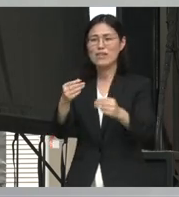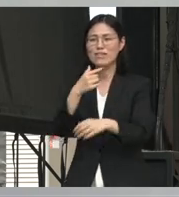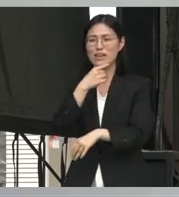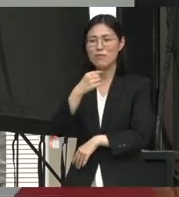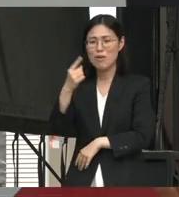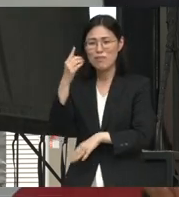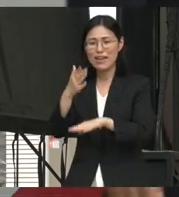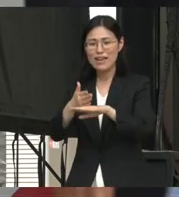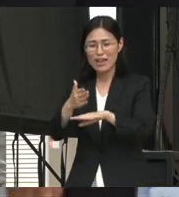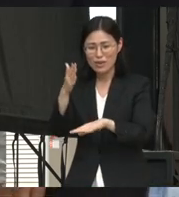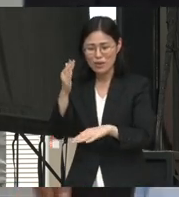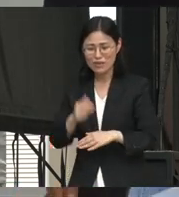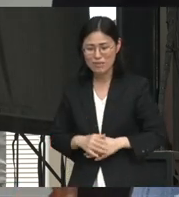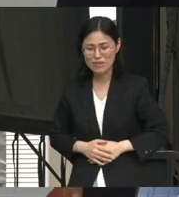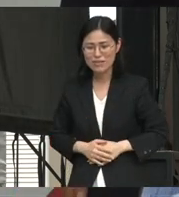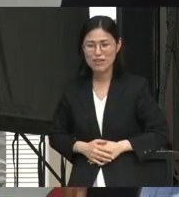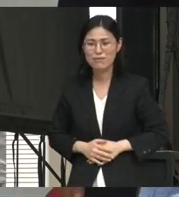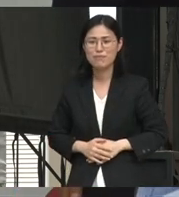ありがとうございました。